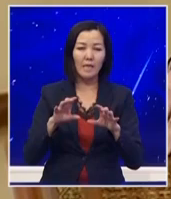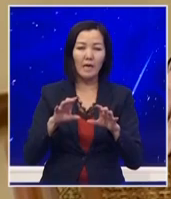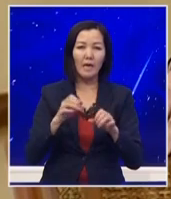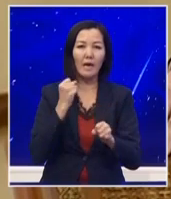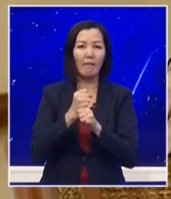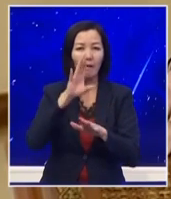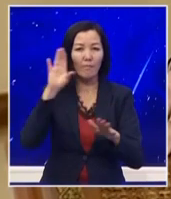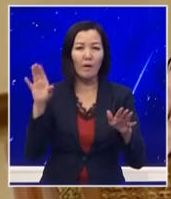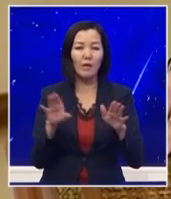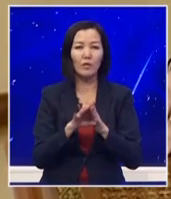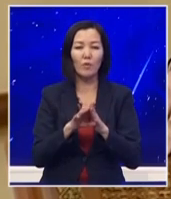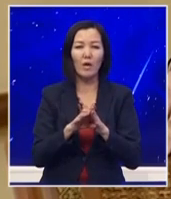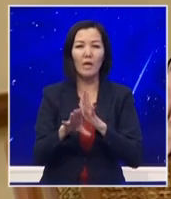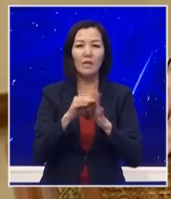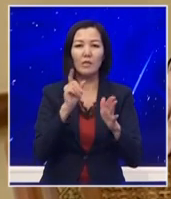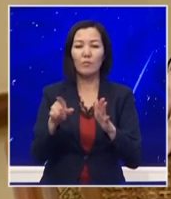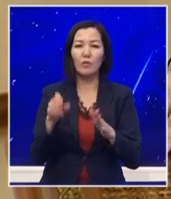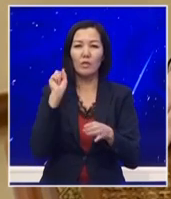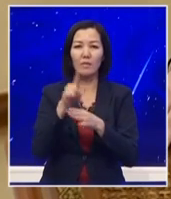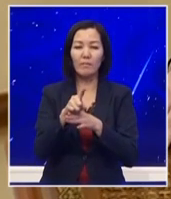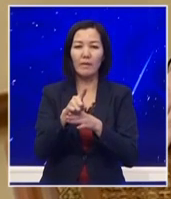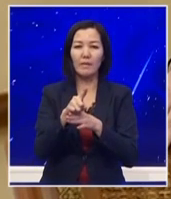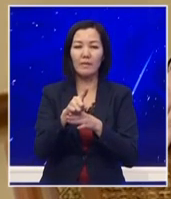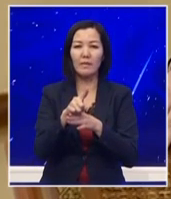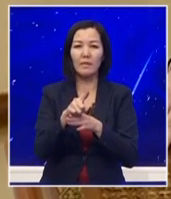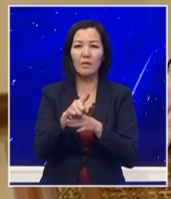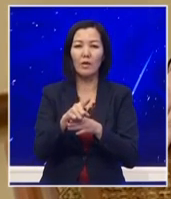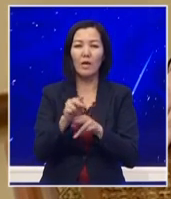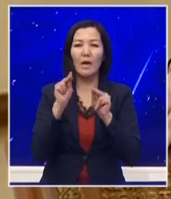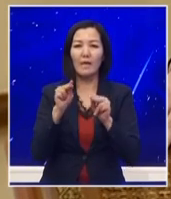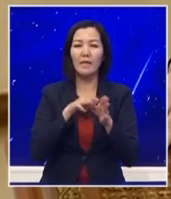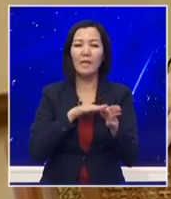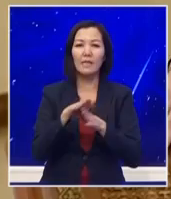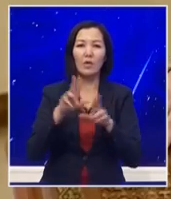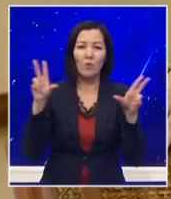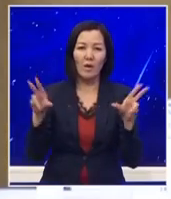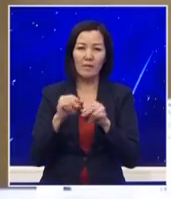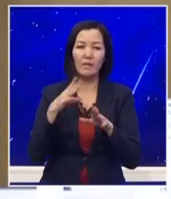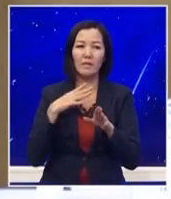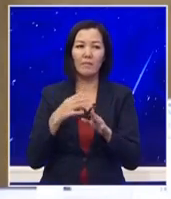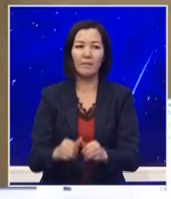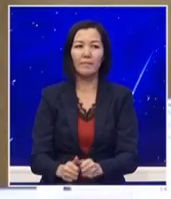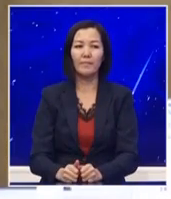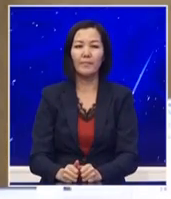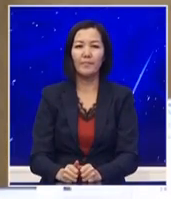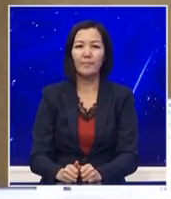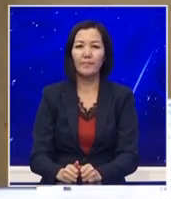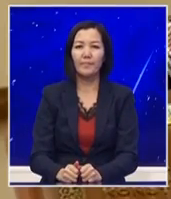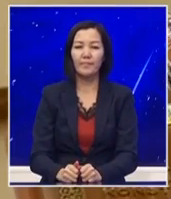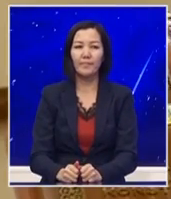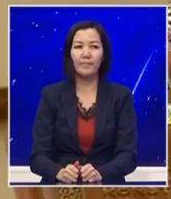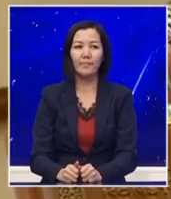қатаң бағынуға, депутаттың өзіме жүктелген мәртебелі міндеттерін адал атқаруға ант етемін. Апсеметова Алия